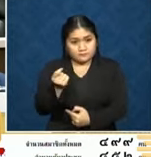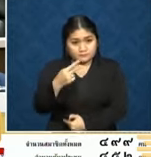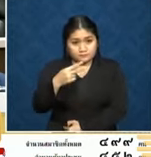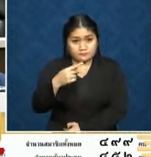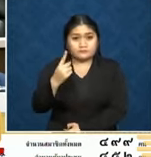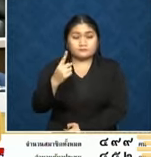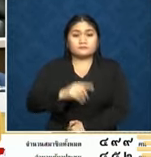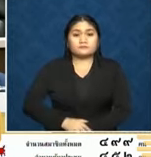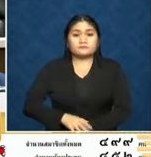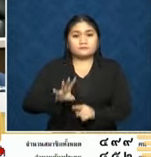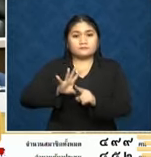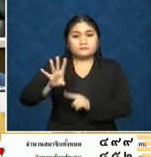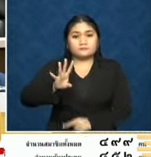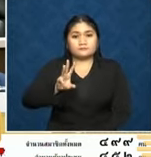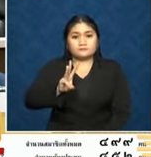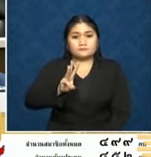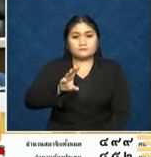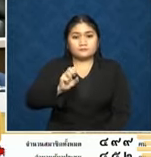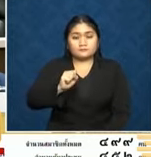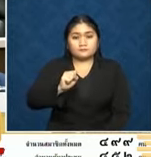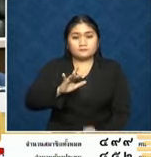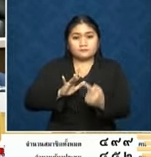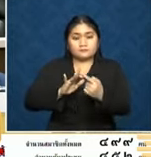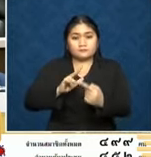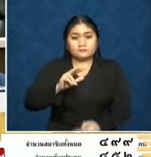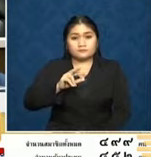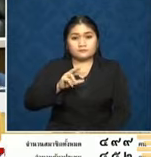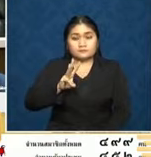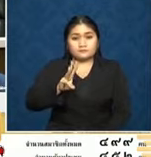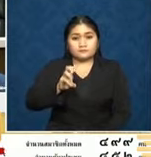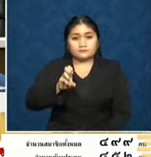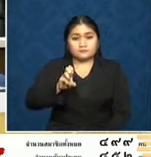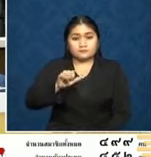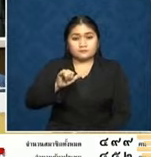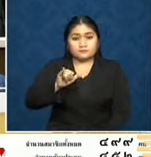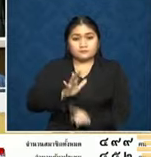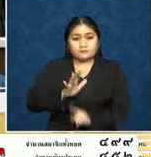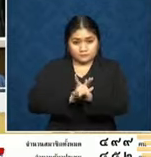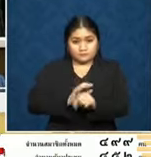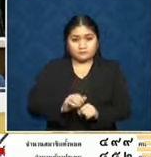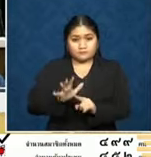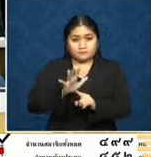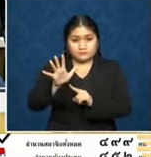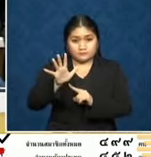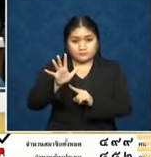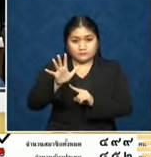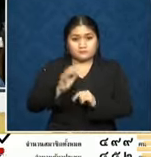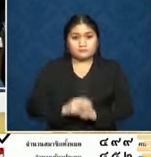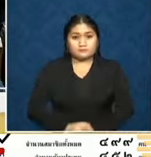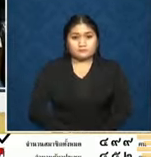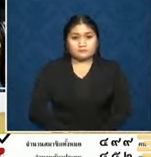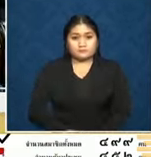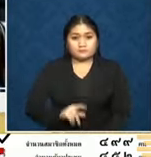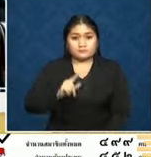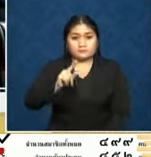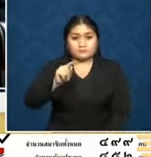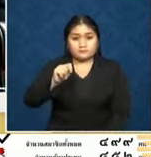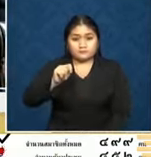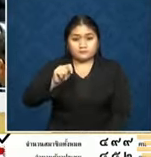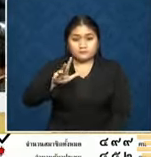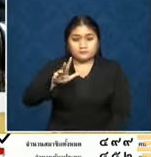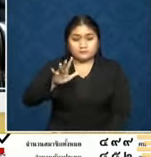4. นายวสุลีวสุวีสอดส่อง 5. นายถาคณิ